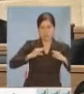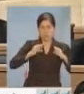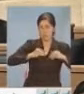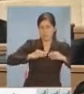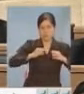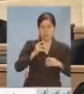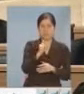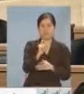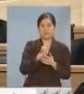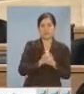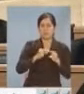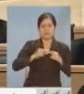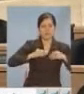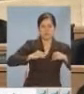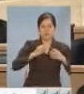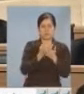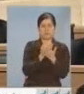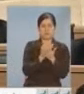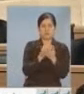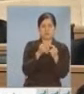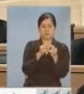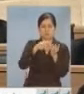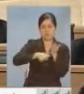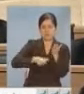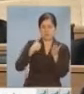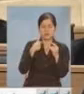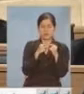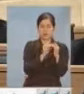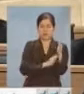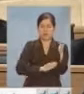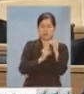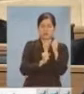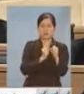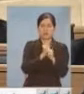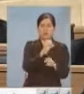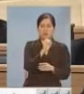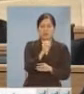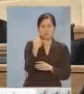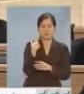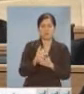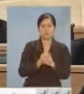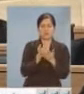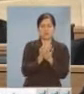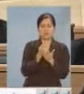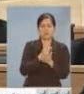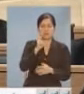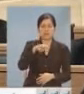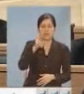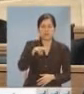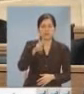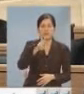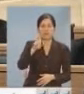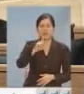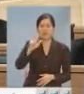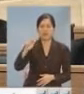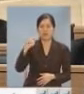อมให้ไม่ยอมเป็นหนี้ถึง50 ปีเป็นหนี้ถึง 2,200 ล้านเป็นหนี้กับดอกเบี้